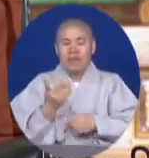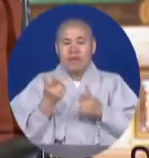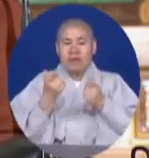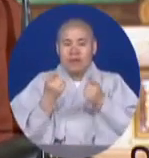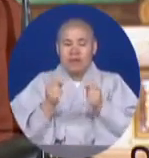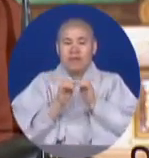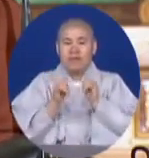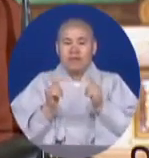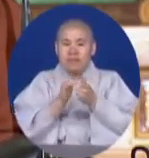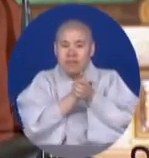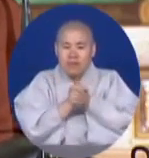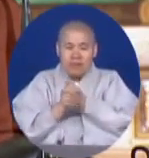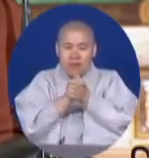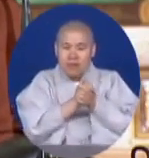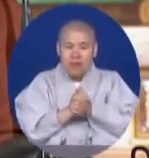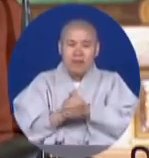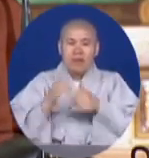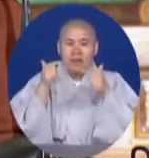친하고 가까이 해야 돼요.